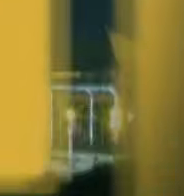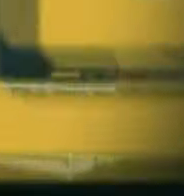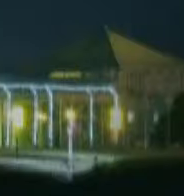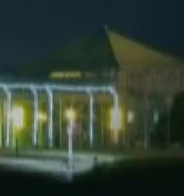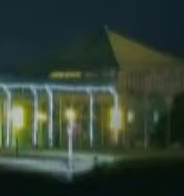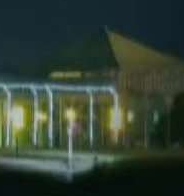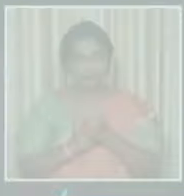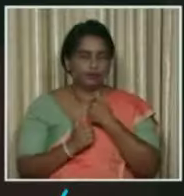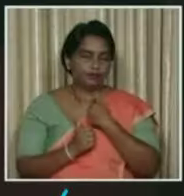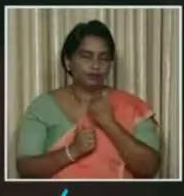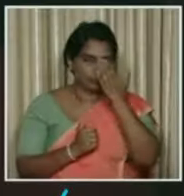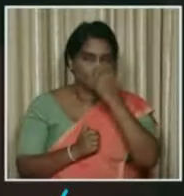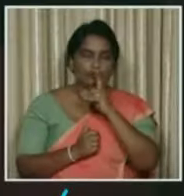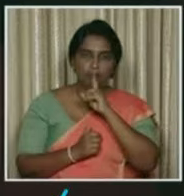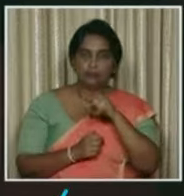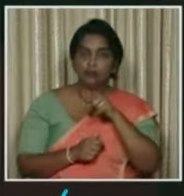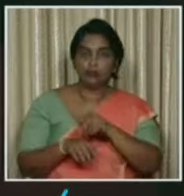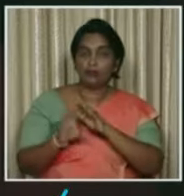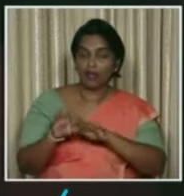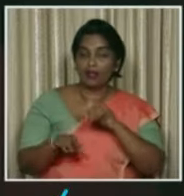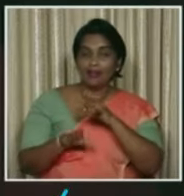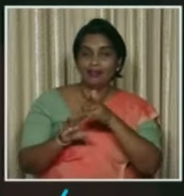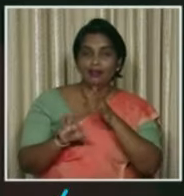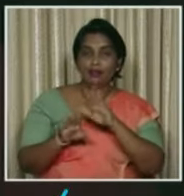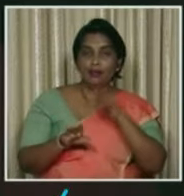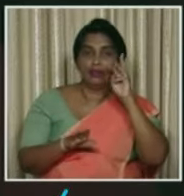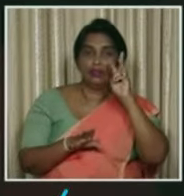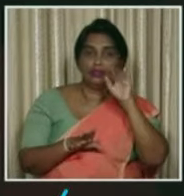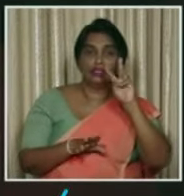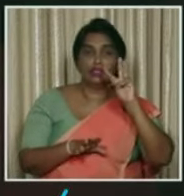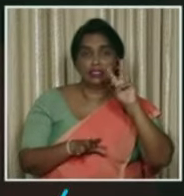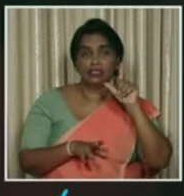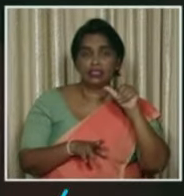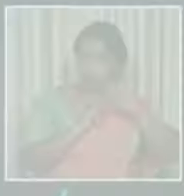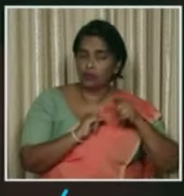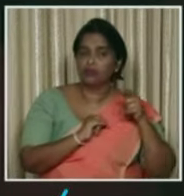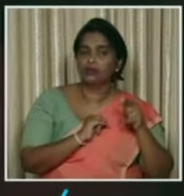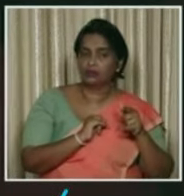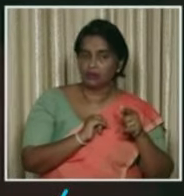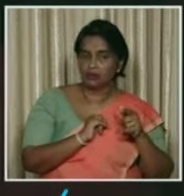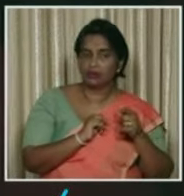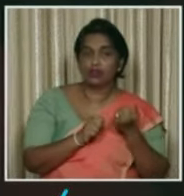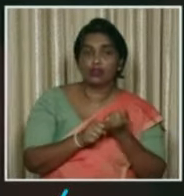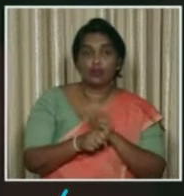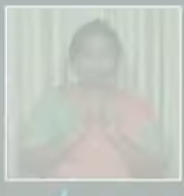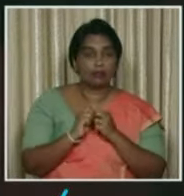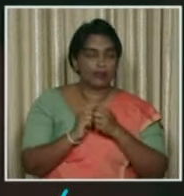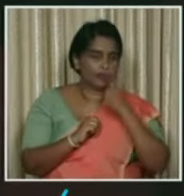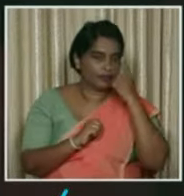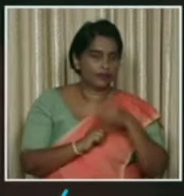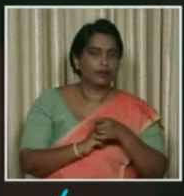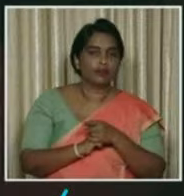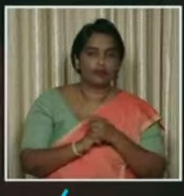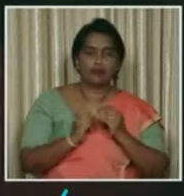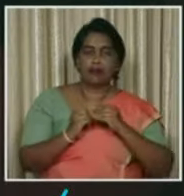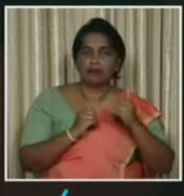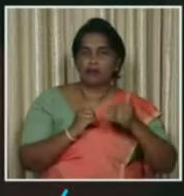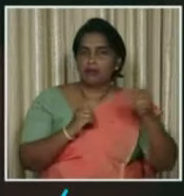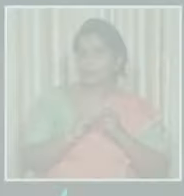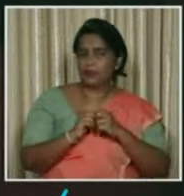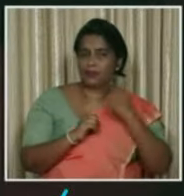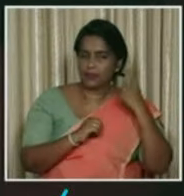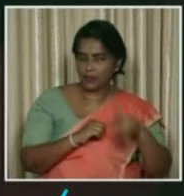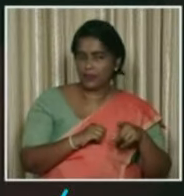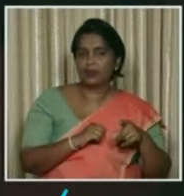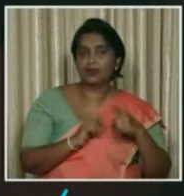වෙනවා මොකද මේ දරුවෝ සමහර අවුරුදු 36 37 දරුවෝ ඉන්නවා උපාධාරින් කොවිඩ් වසංගතය නිසාවෙන් ඊට පස්සේ ඇතිවෙච්ච තත්ත්වයන්